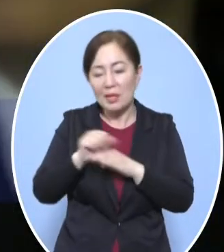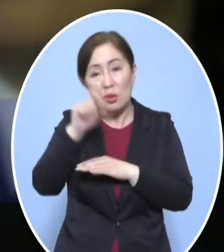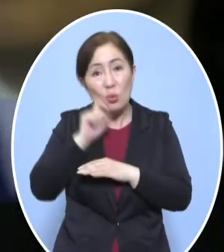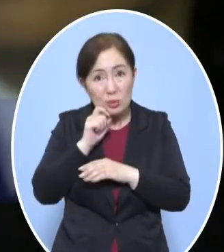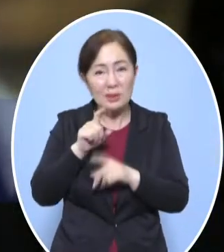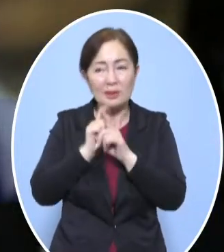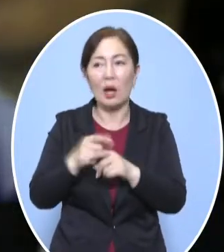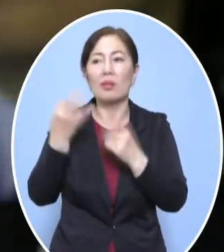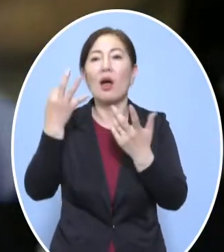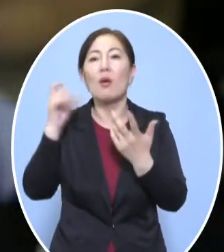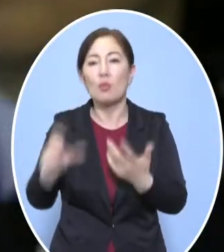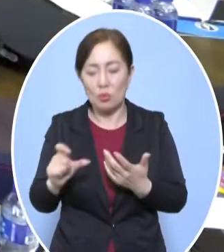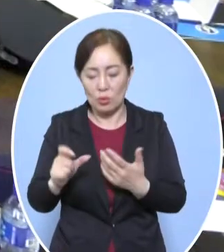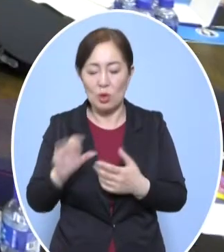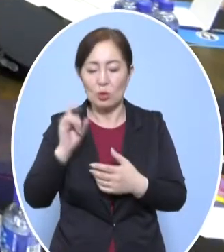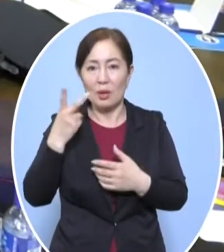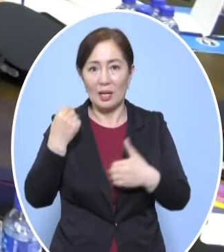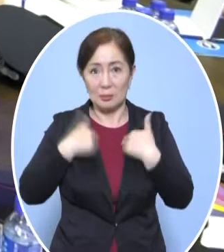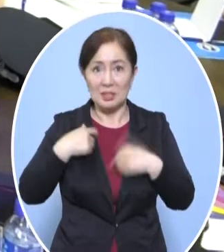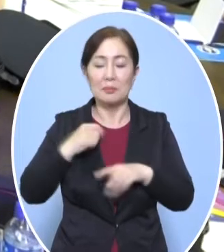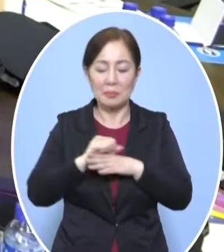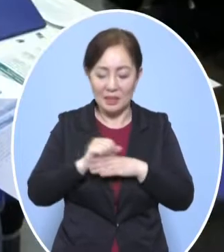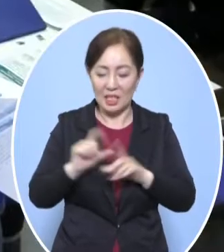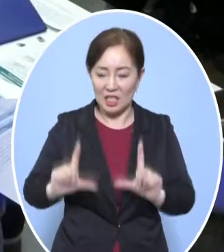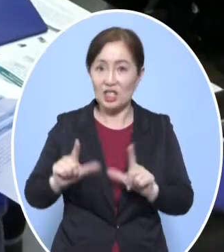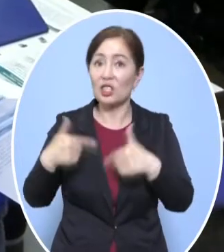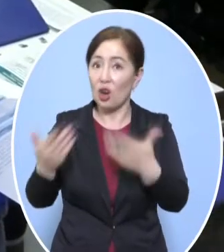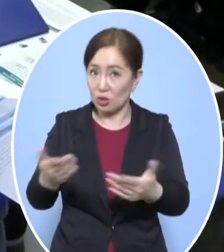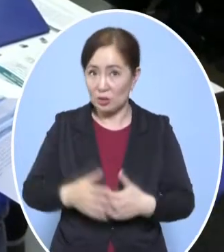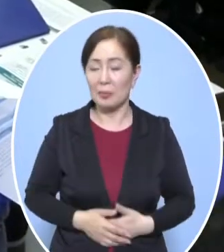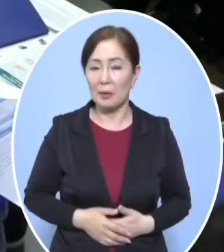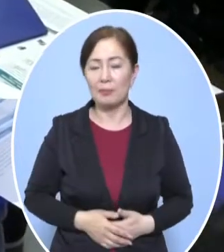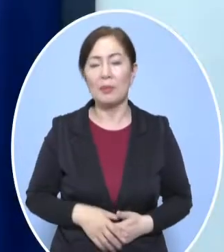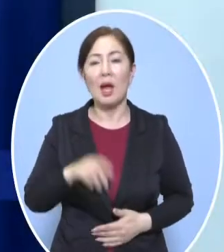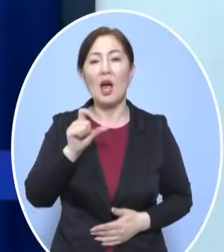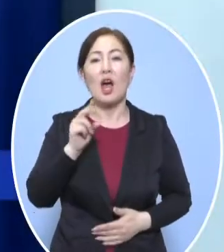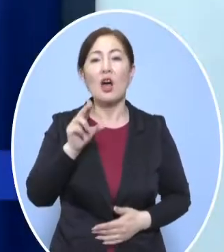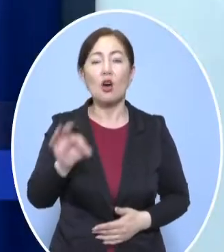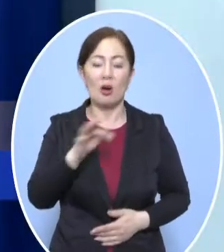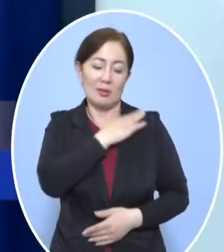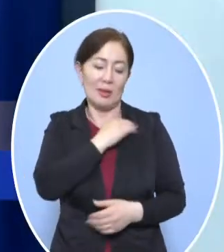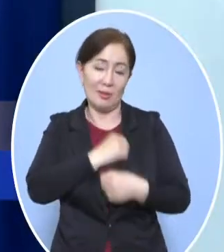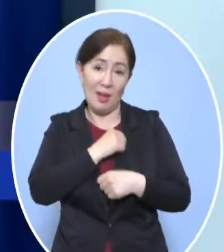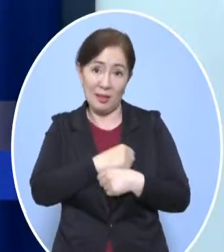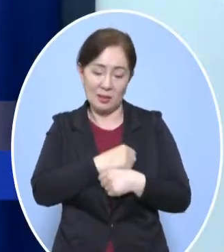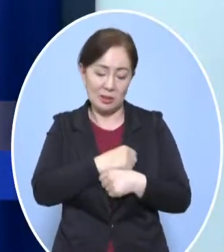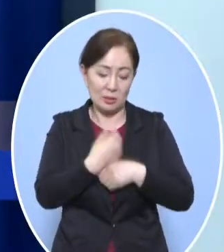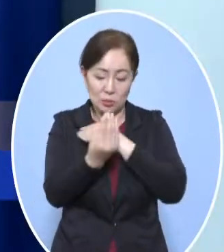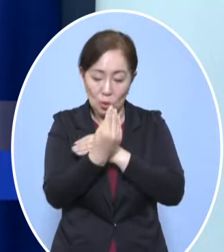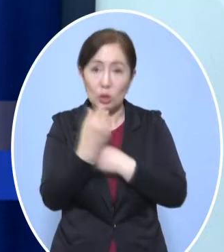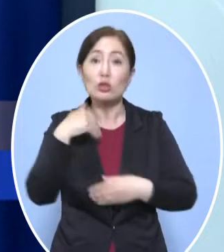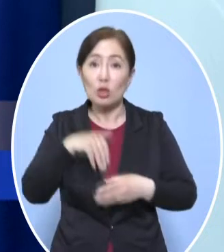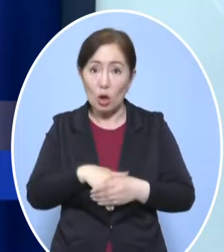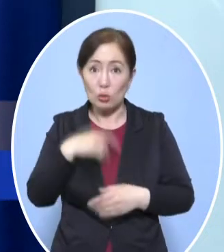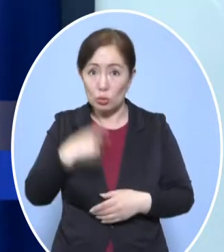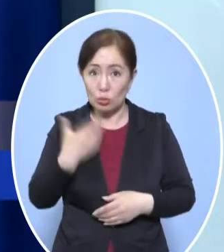багш бэлтгэх хүсэлтийн дагуу за 8 албан хаагчийг сурагч багшаар бэлтгэж гэрчилгээ олгосон юм. Би экологийн цагдаагийн албанаас энэ сурагч хөсний